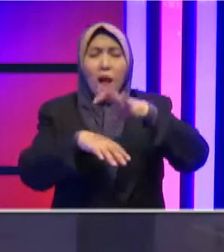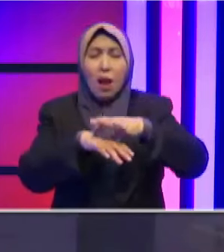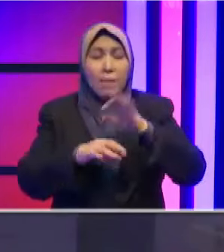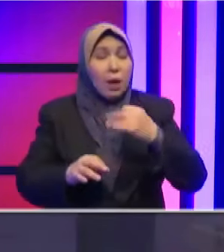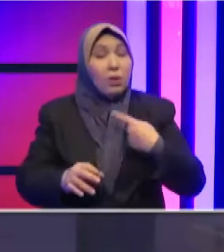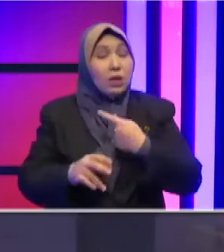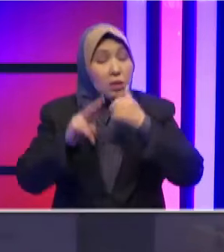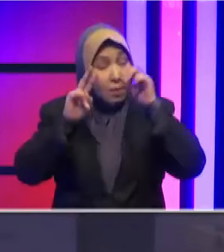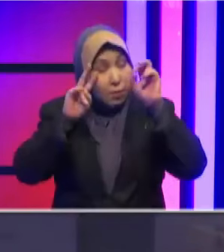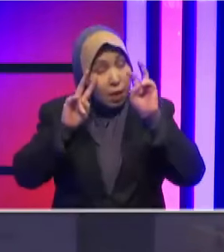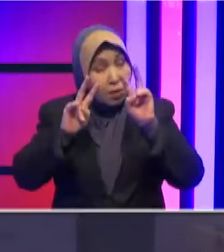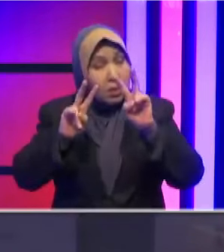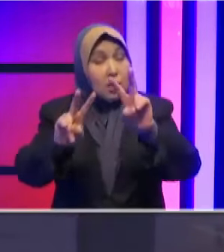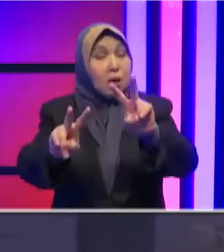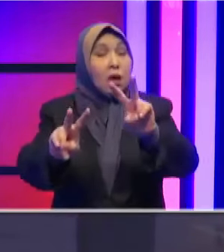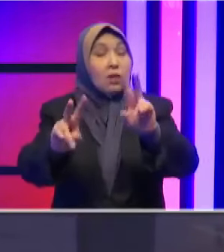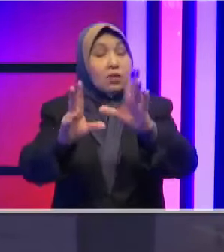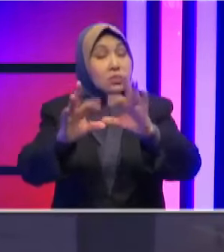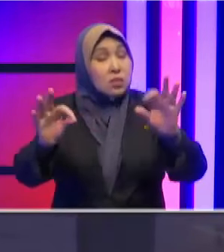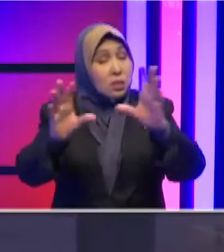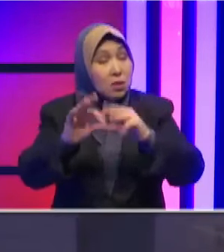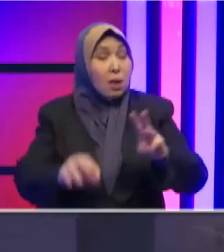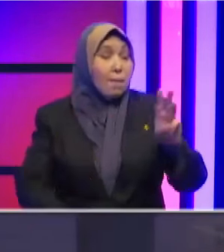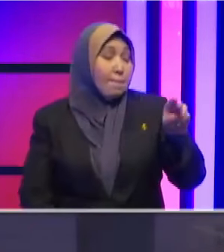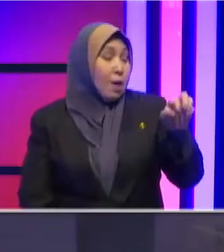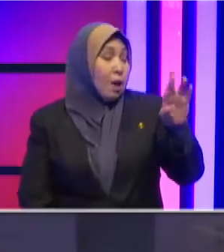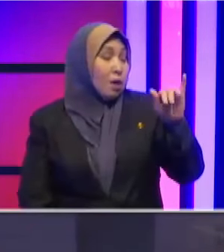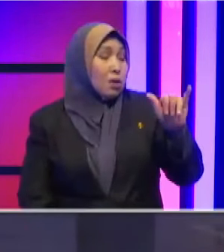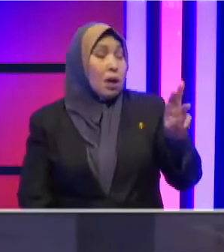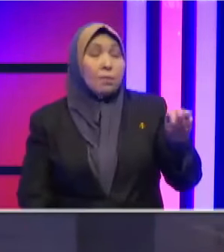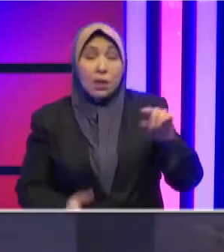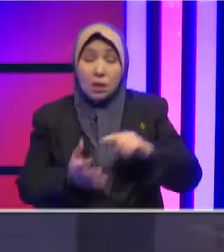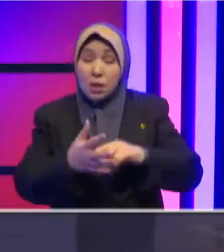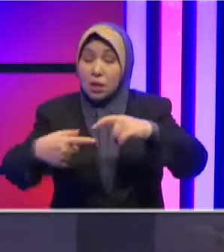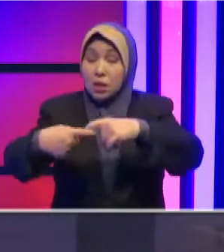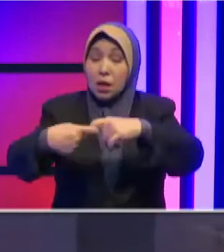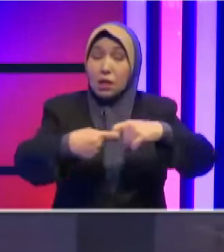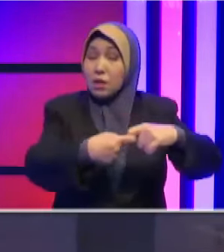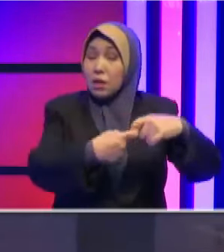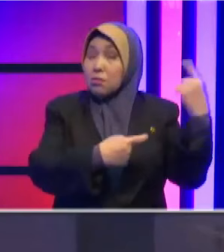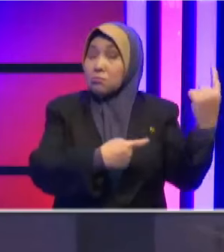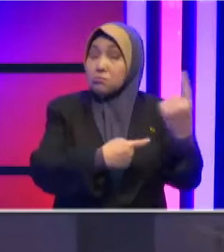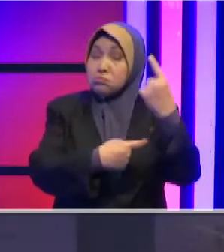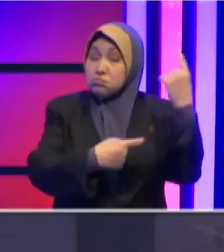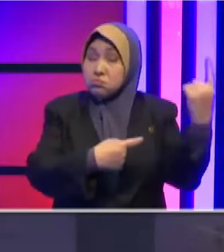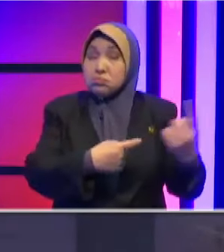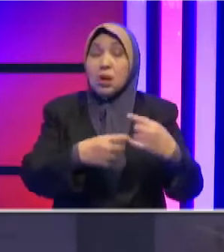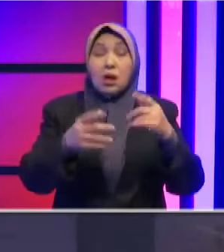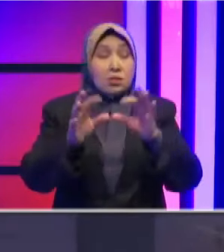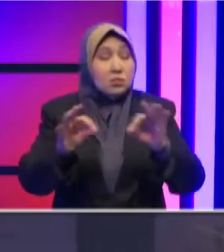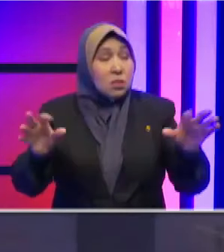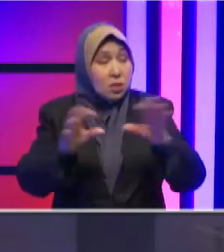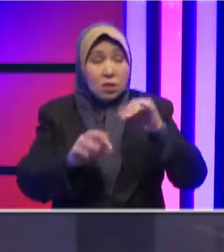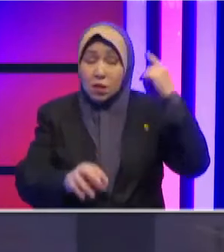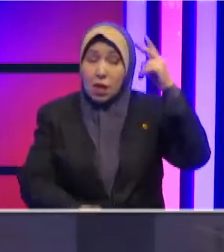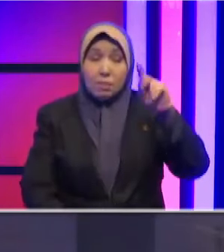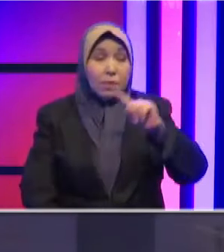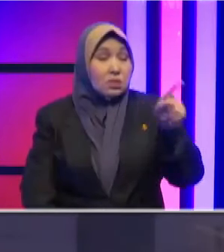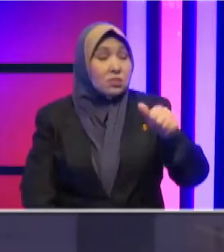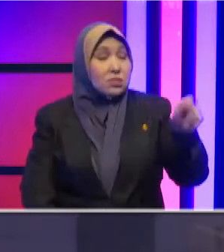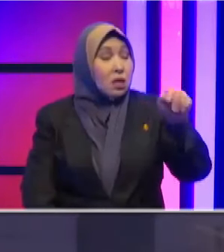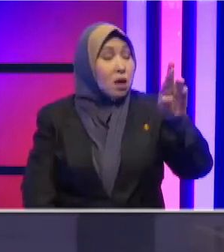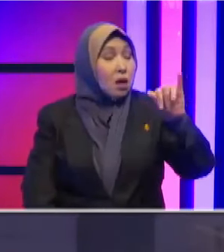perhatikan kisah Maryam ini selalu dikaitkan dengan kisah Nabi Zakaria dan Nabi